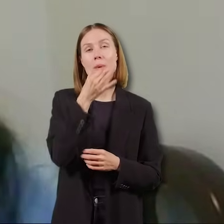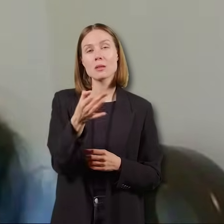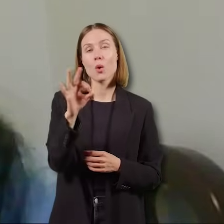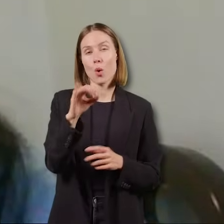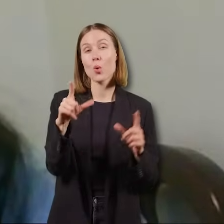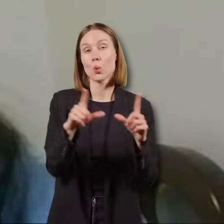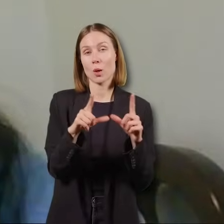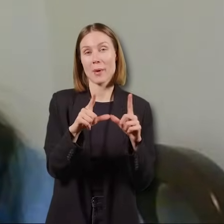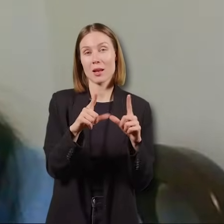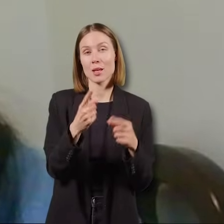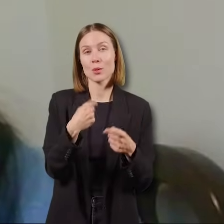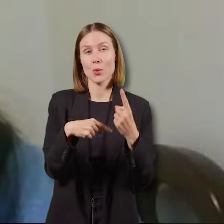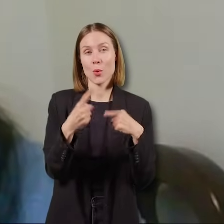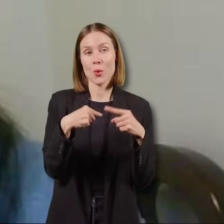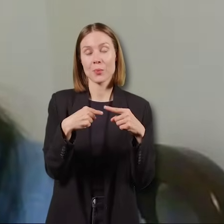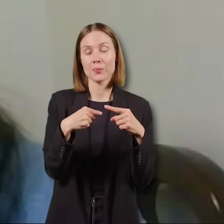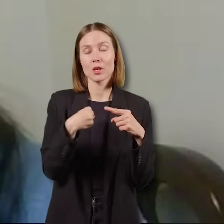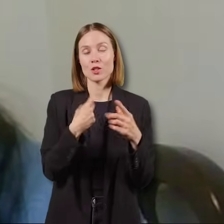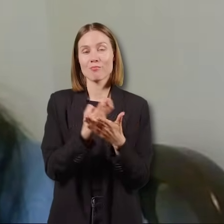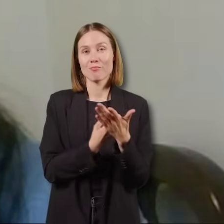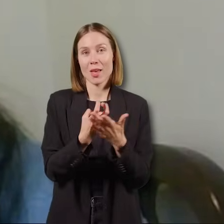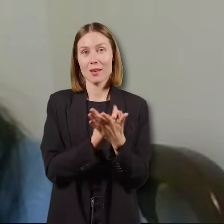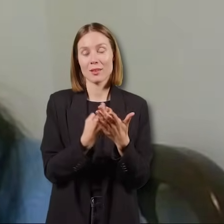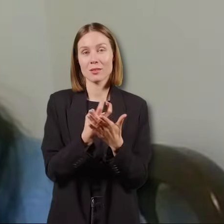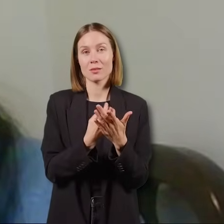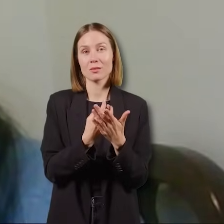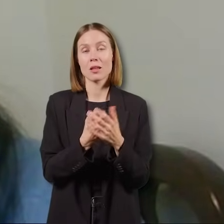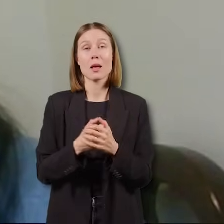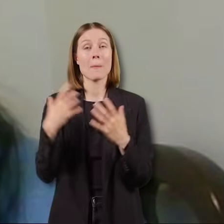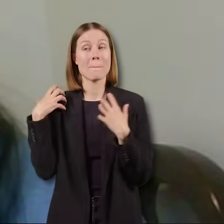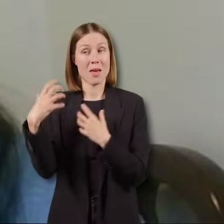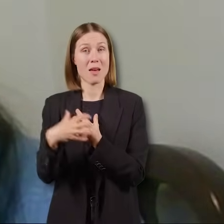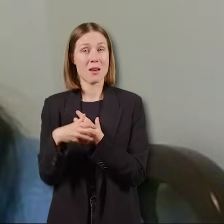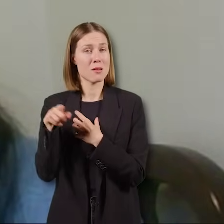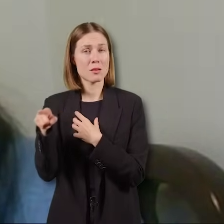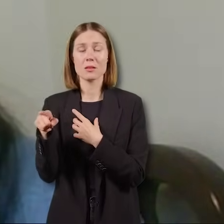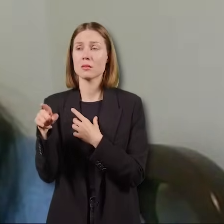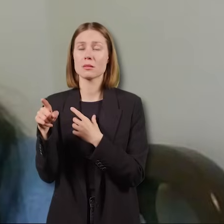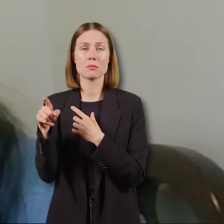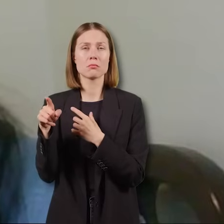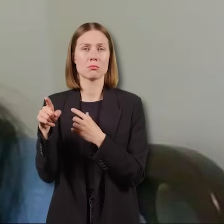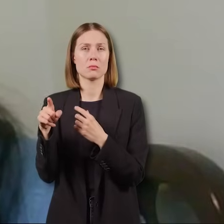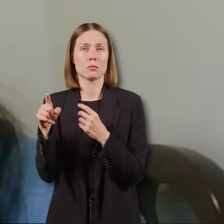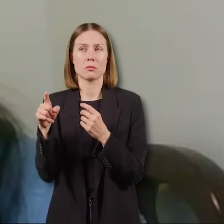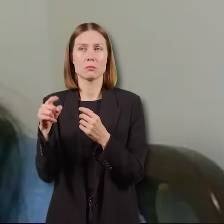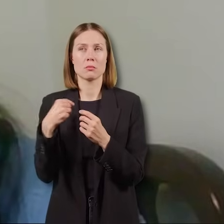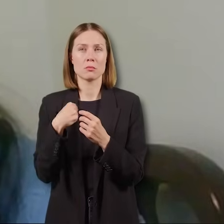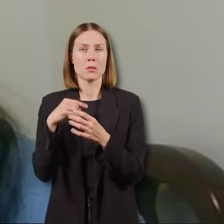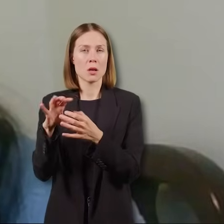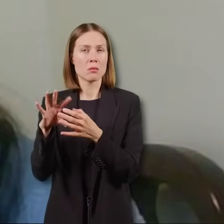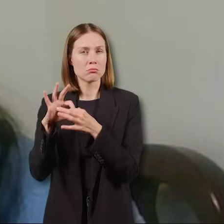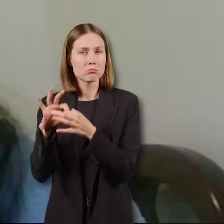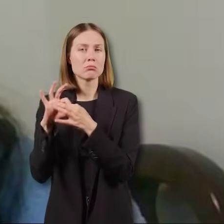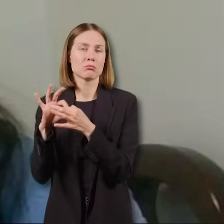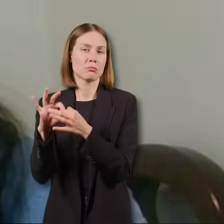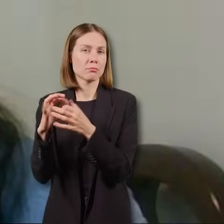dėl Ukmergės grįžti, ko aš labai pergyvenu, tai su meru tikrai yra, mano taip pat yra labai geri